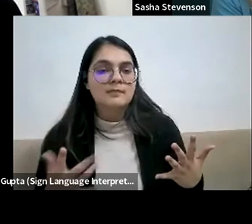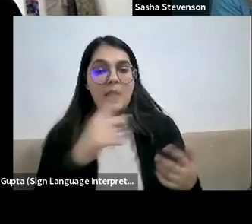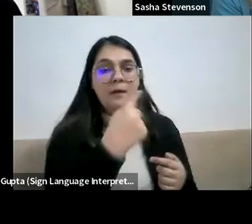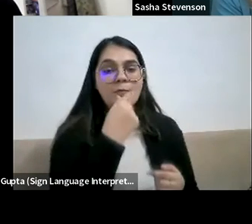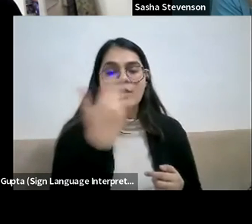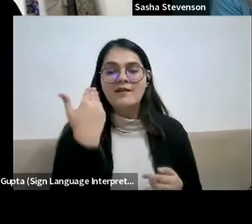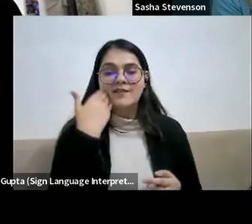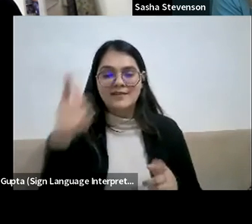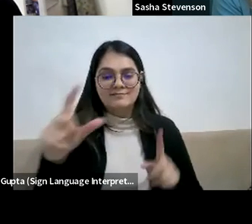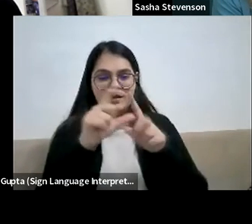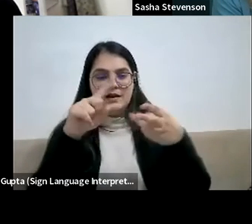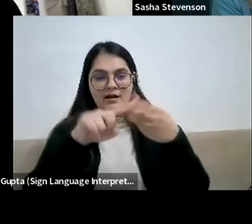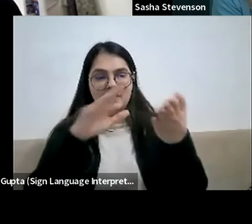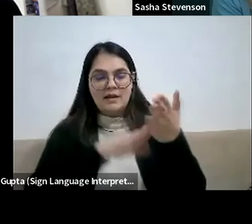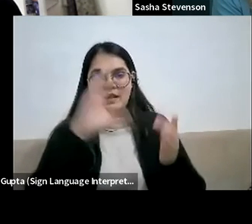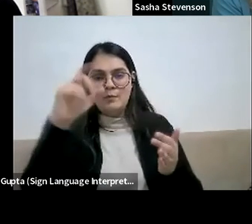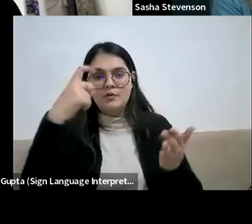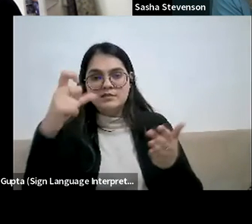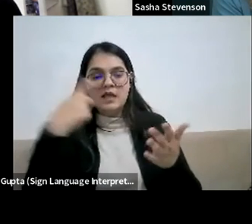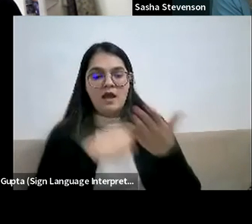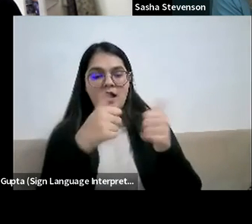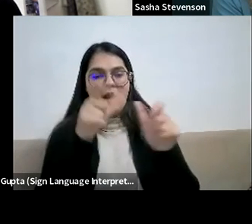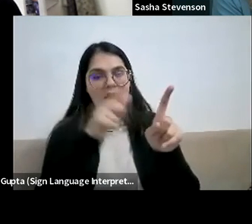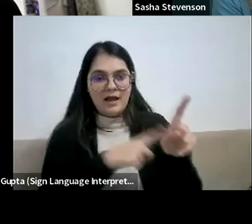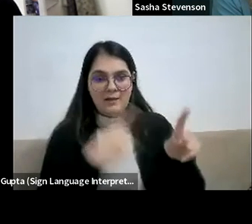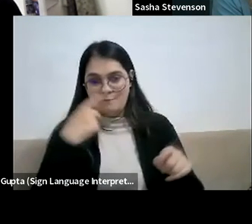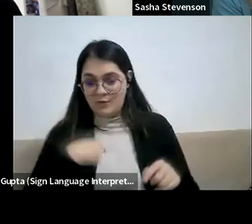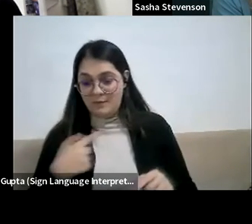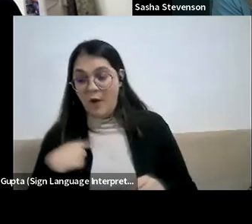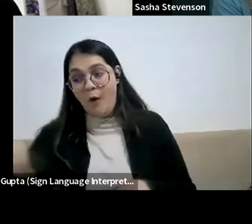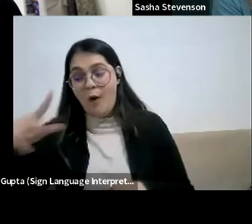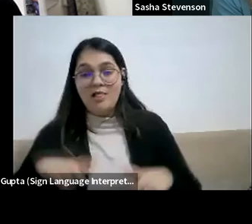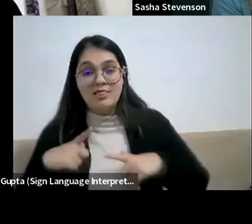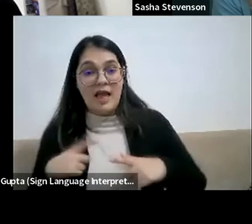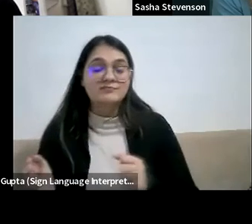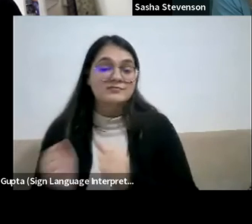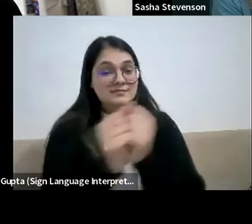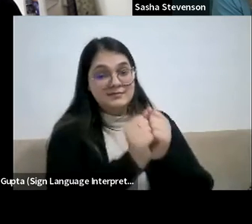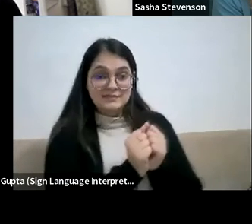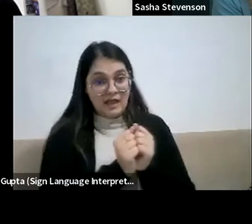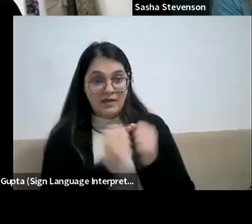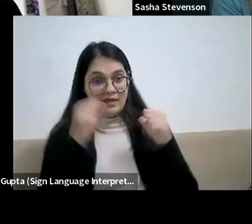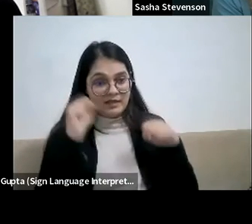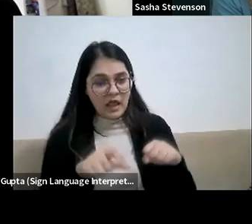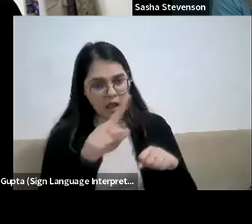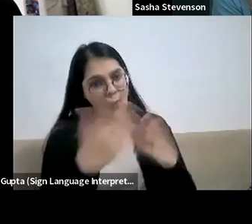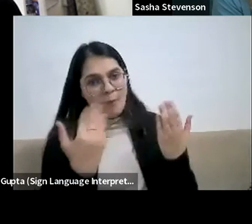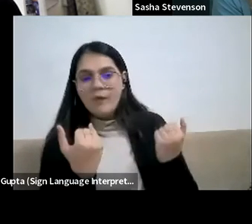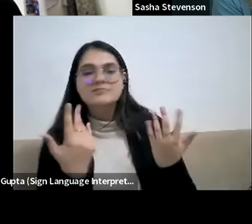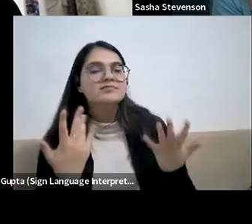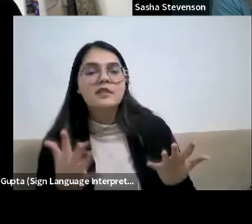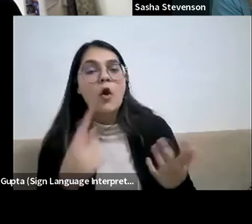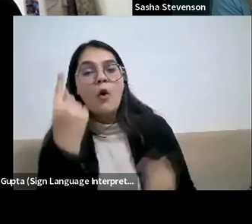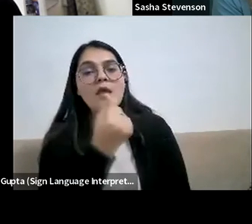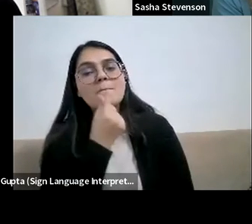बात कर रहे हैं कि भाई हम इंसान है, सब लोग एक साथ में रह जाए। लेकिन ये